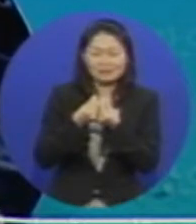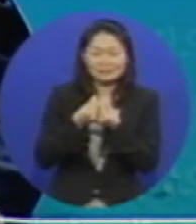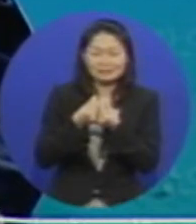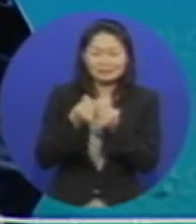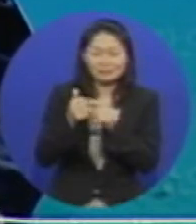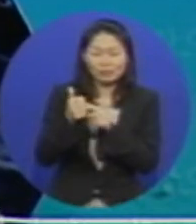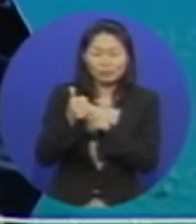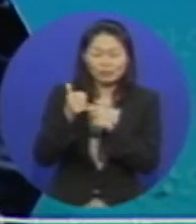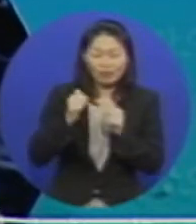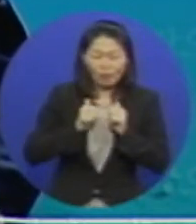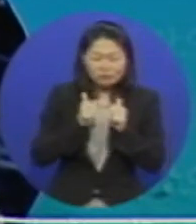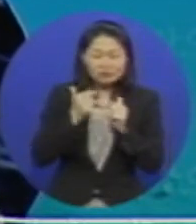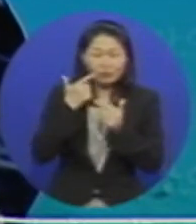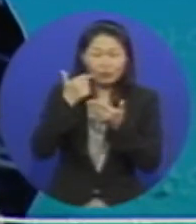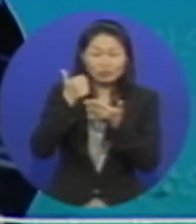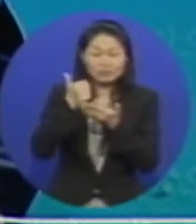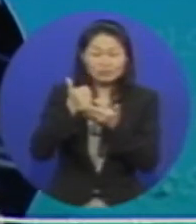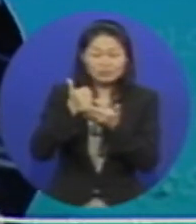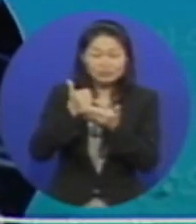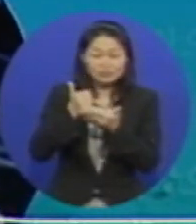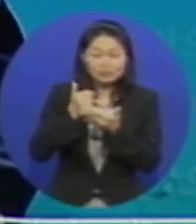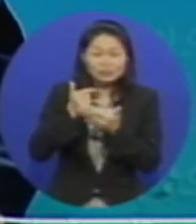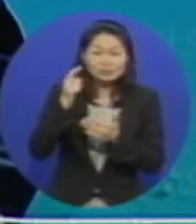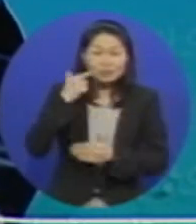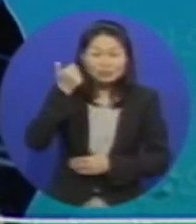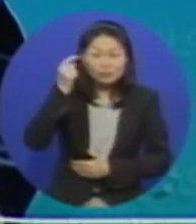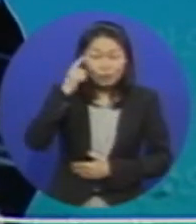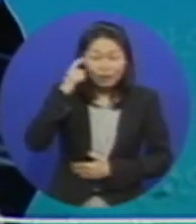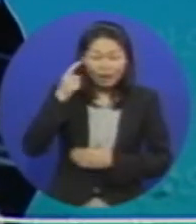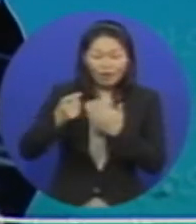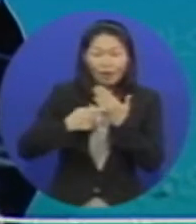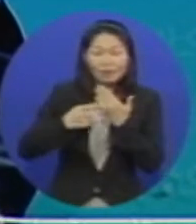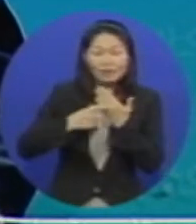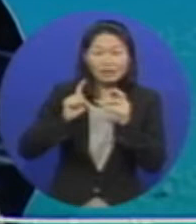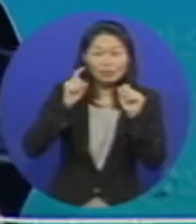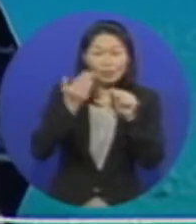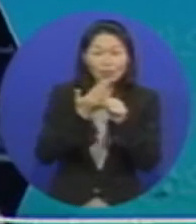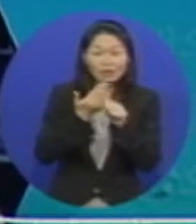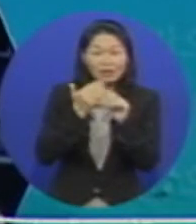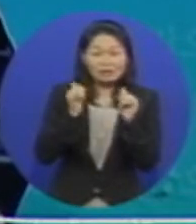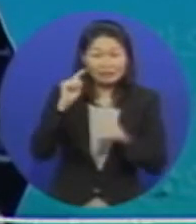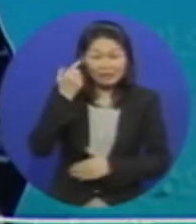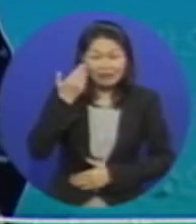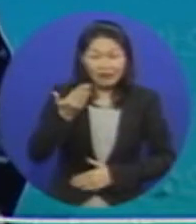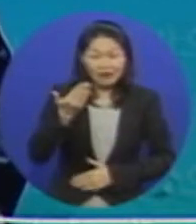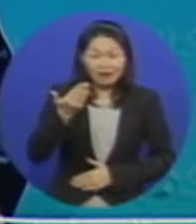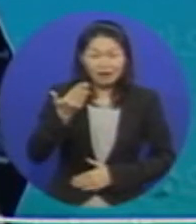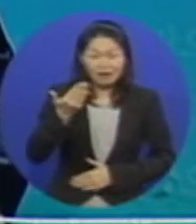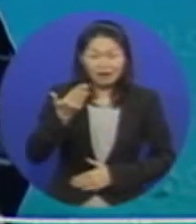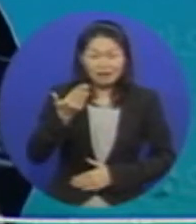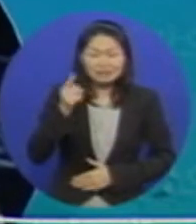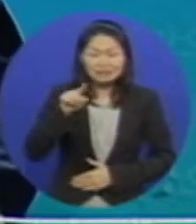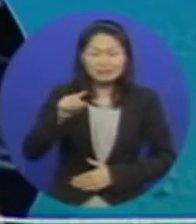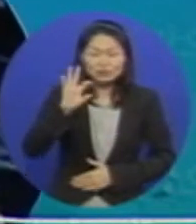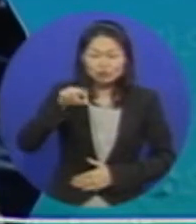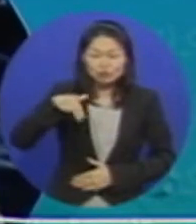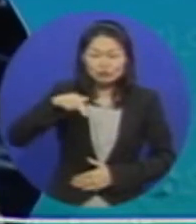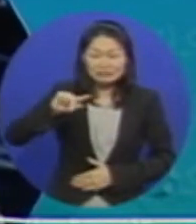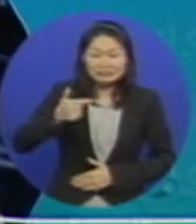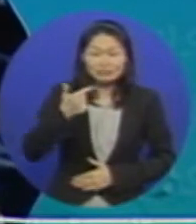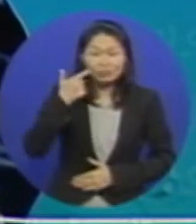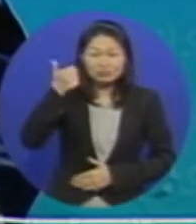열심히 목회하는 목사님들이 왜 겁 떼기 목회 장가 유진 피터슨 목사님의 말씀에